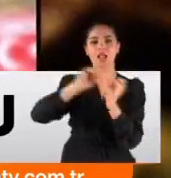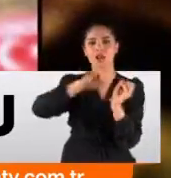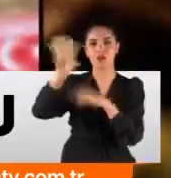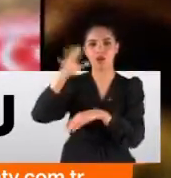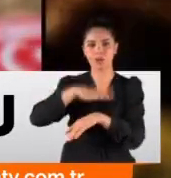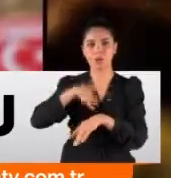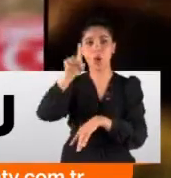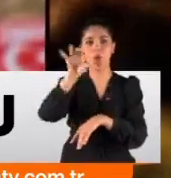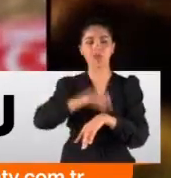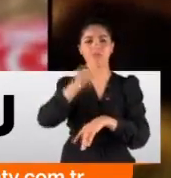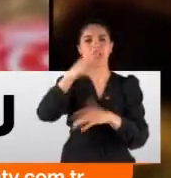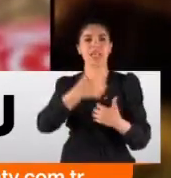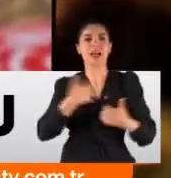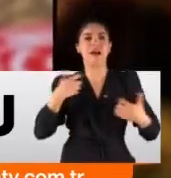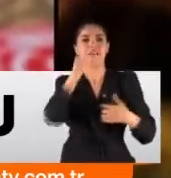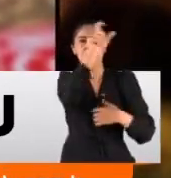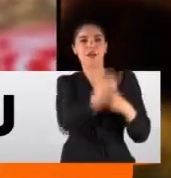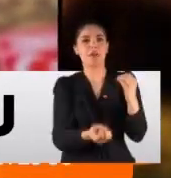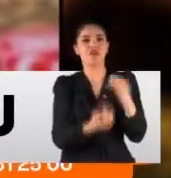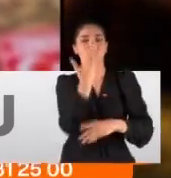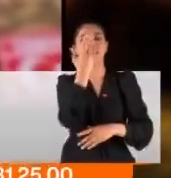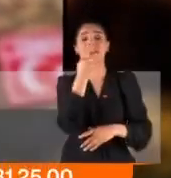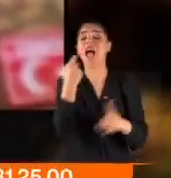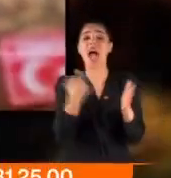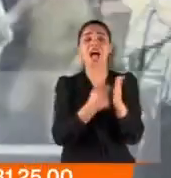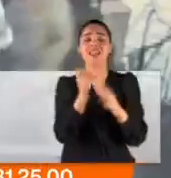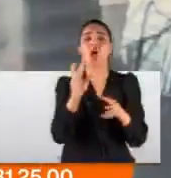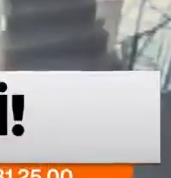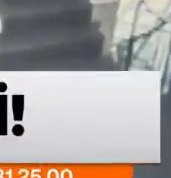anlarda bir kahraman çıktı. Adı Ömer